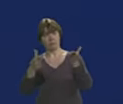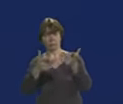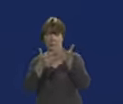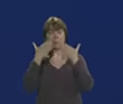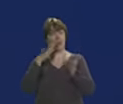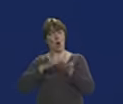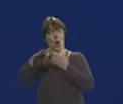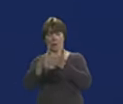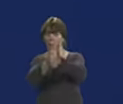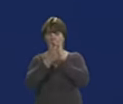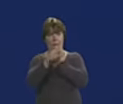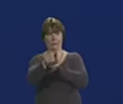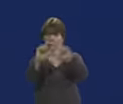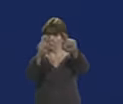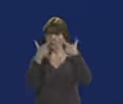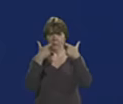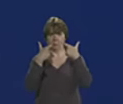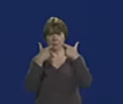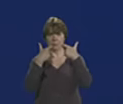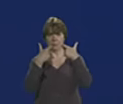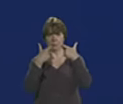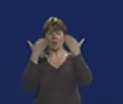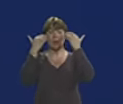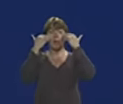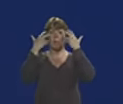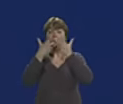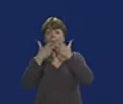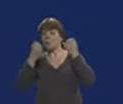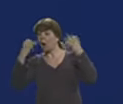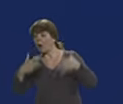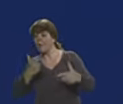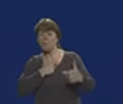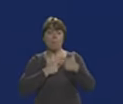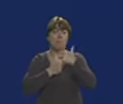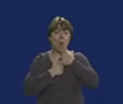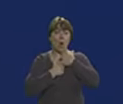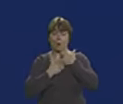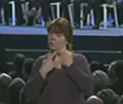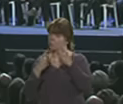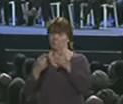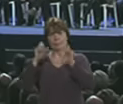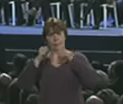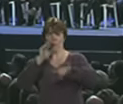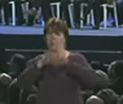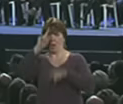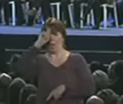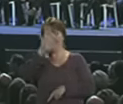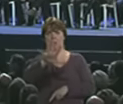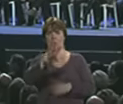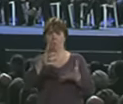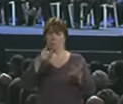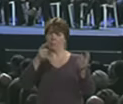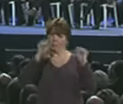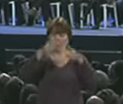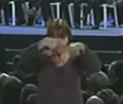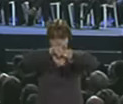mes engagements. Parce qu'à chaque fois que les corps intermédiaires bloqueront, j'irai au référendum, je vous donnerai la parole, et